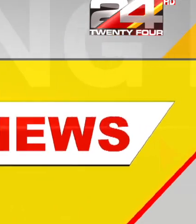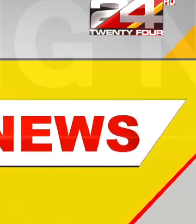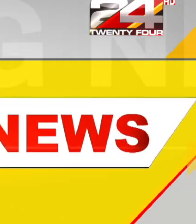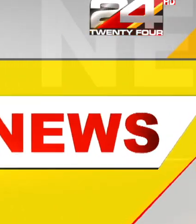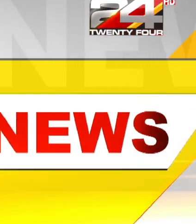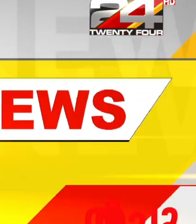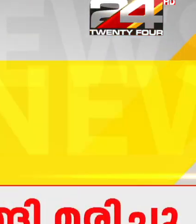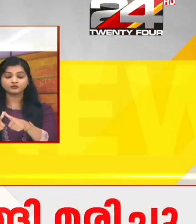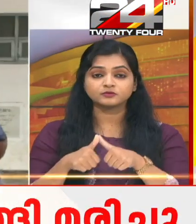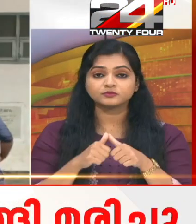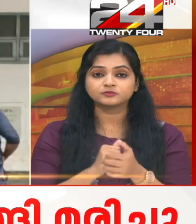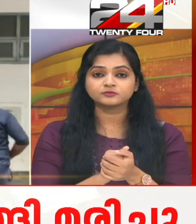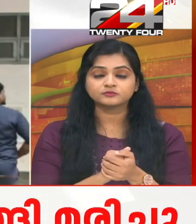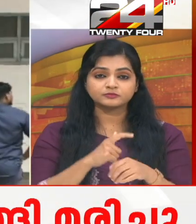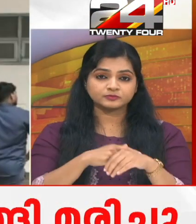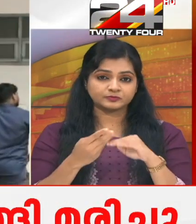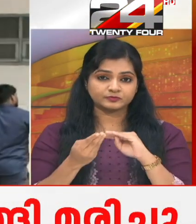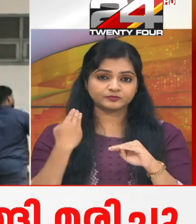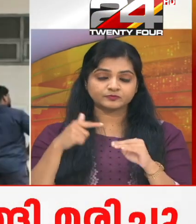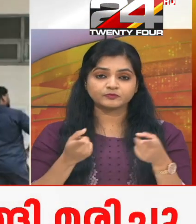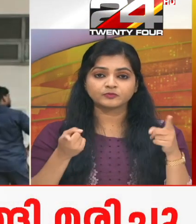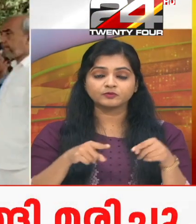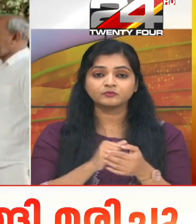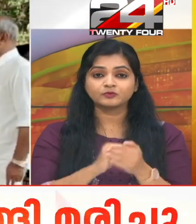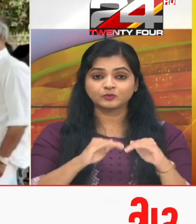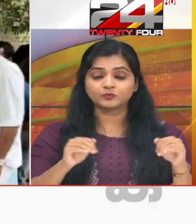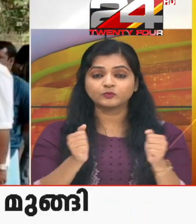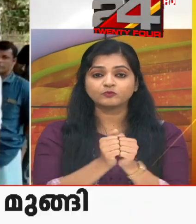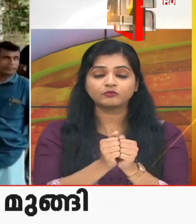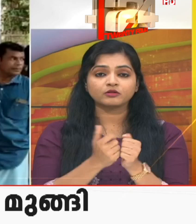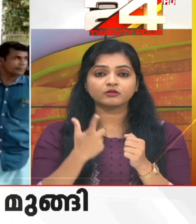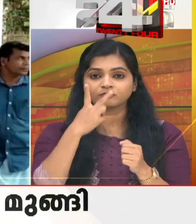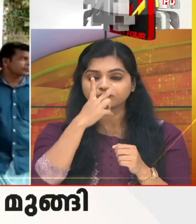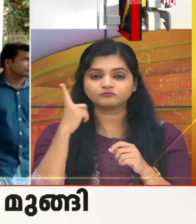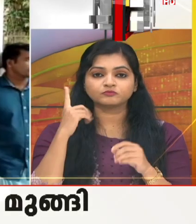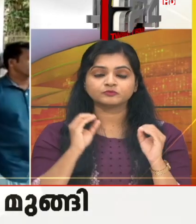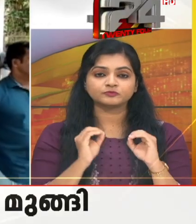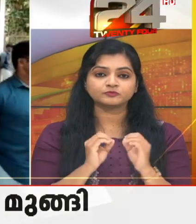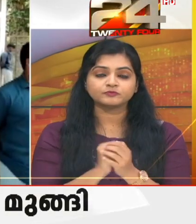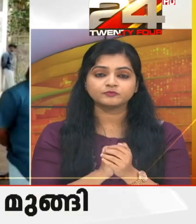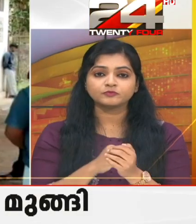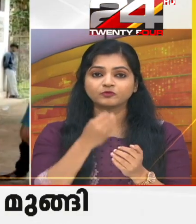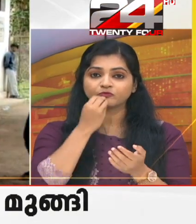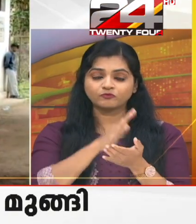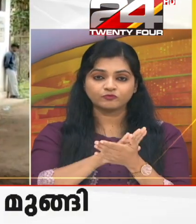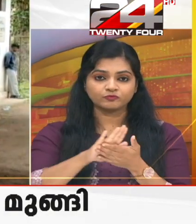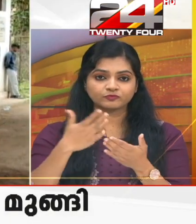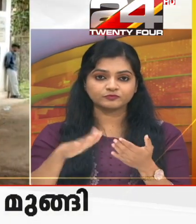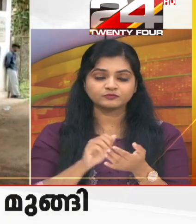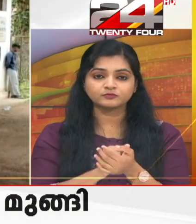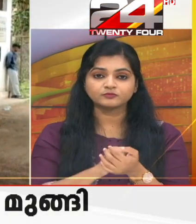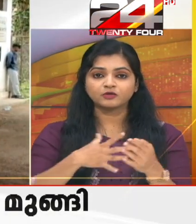അല്പസമയം മുൻപാണ് ഈ സംഭവം നടന്നിട്ടുള്ളത്. കുട്ടികൾക്കൊപ്പം ആരും ഉണ്ടായിരുന്നില്ല. കുട്ടികൾ നഴ്സറി കഴിഞ്ഞു നിന്ന് ഭക്ഷണം കഴിച്ചതിന് ശേഷം